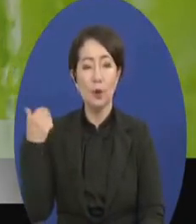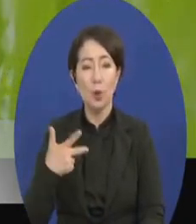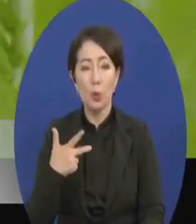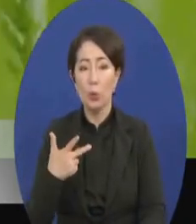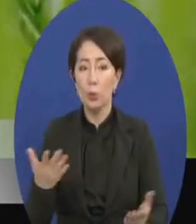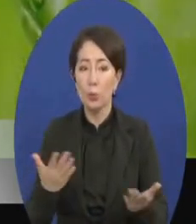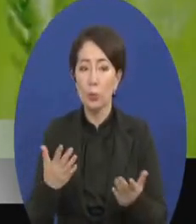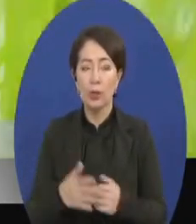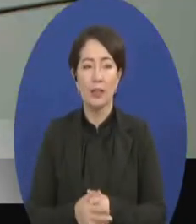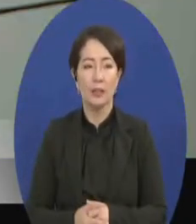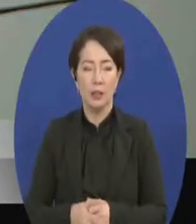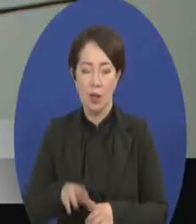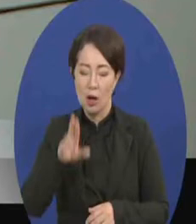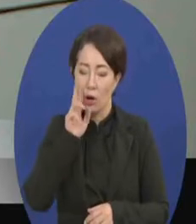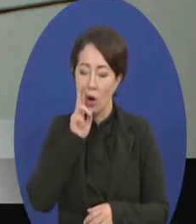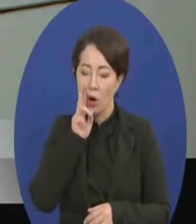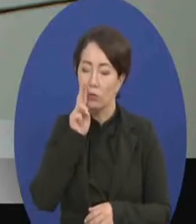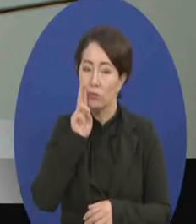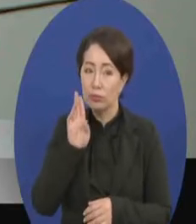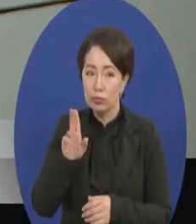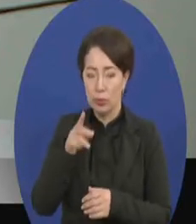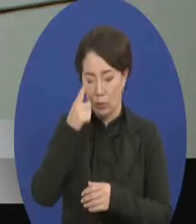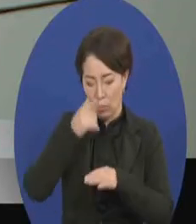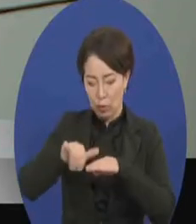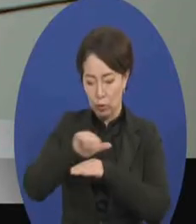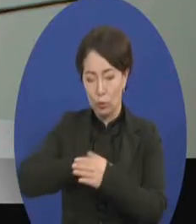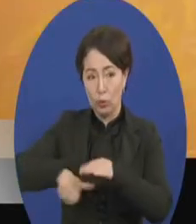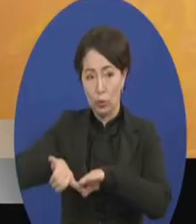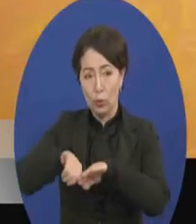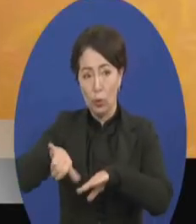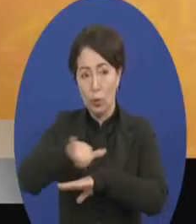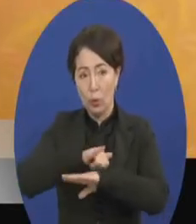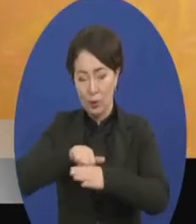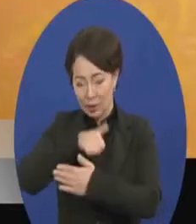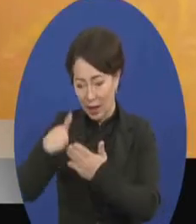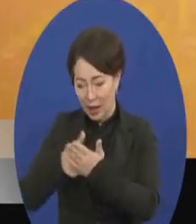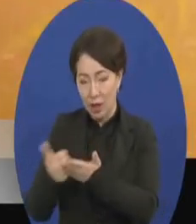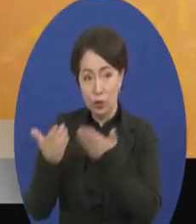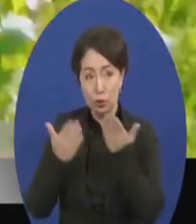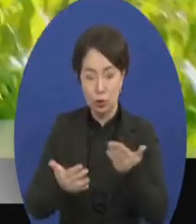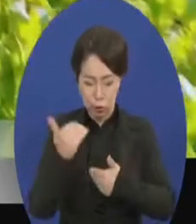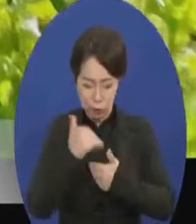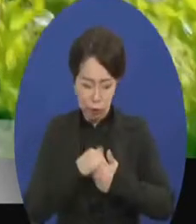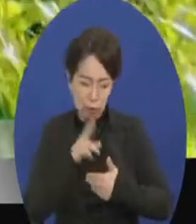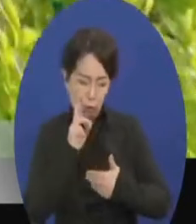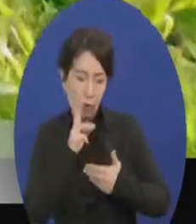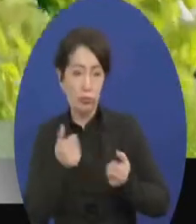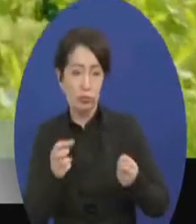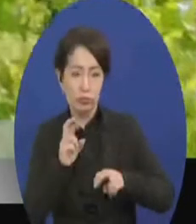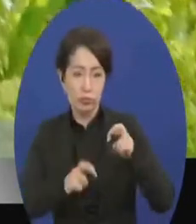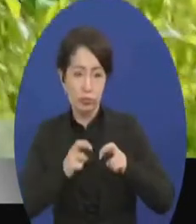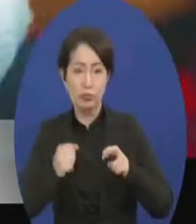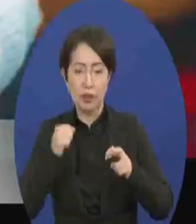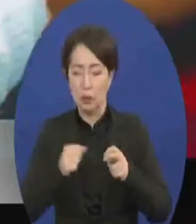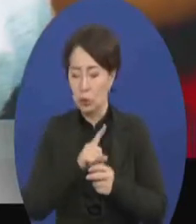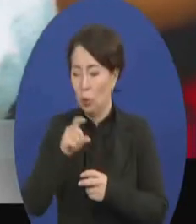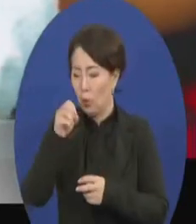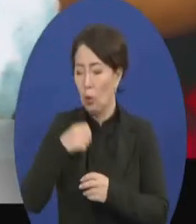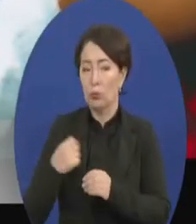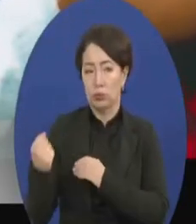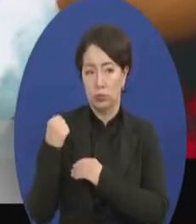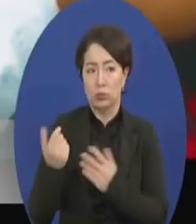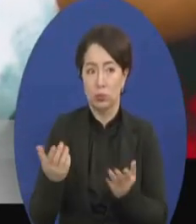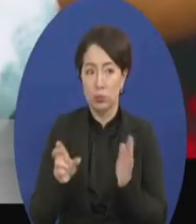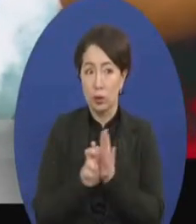Гуравт нь хоол хүнсээр их орно анх. Дотоодоо хүнсээ үйлдвэрлэх хэрэгтэй. 100% боломж байна. Хүнсээр 100% хорно ханга.